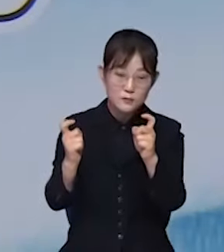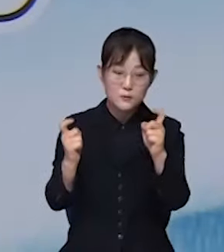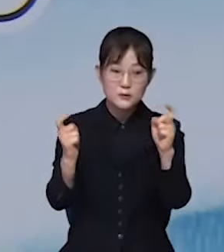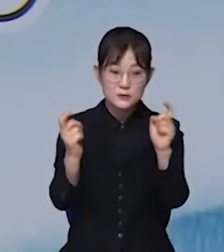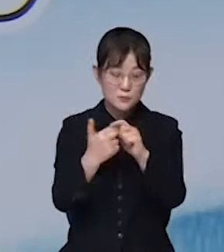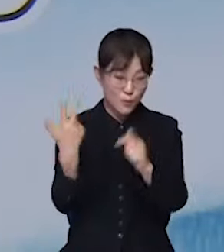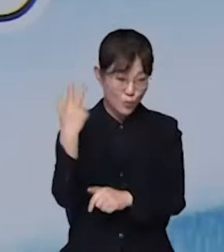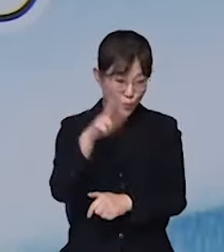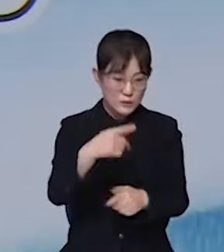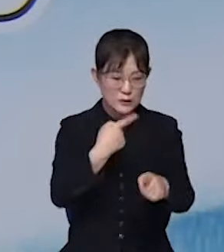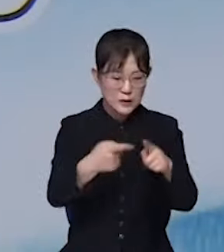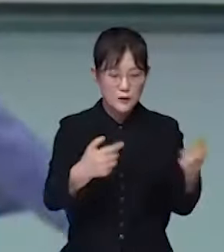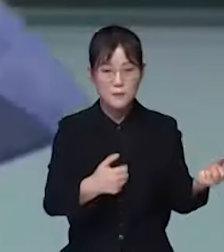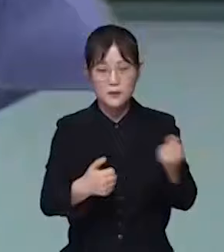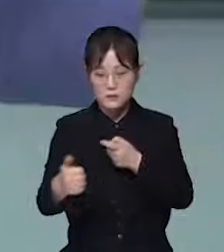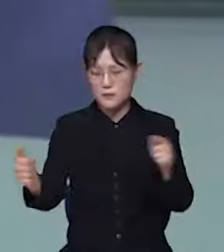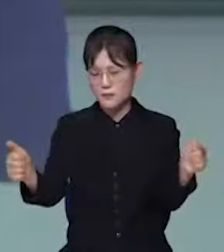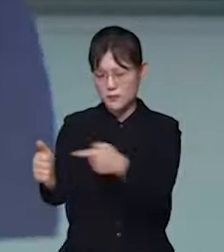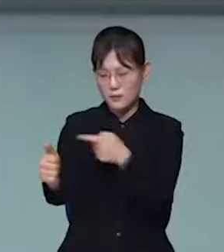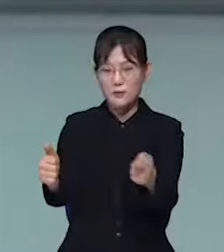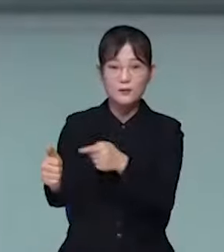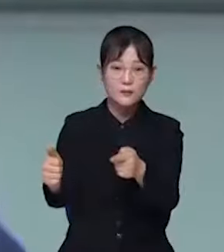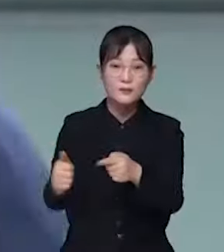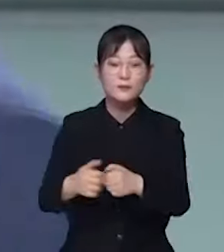집에서 흉기를 가져와 휘두른 것으로 드러났습니다.